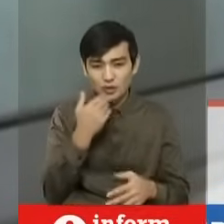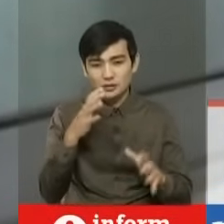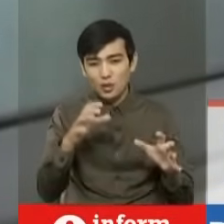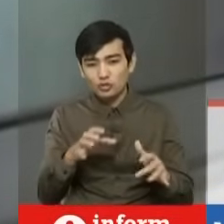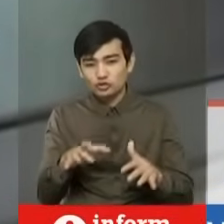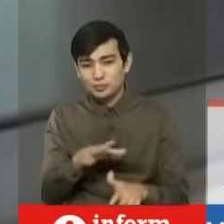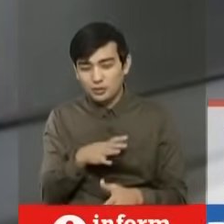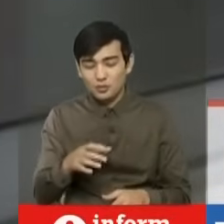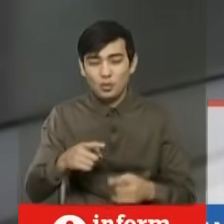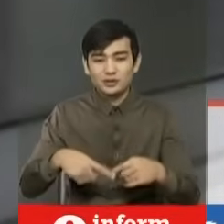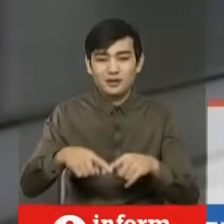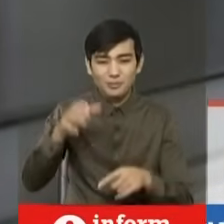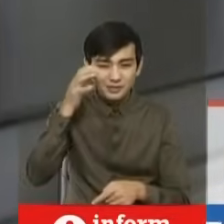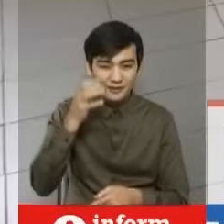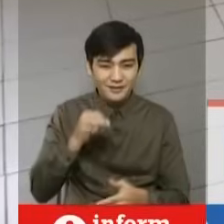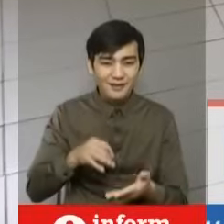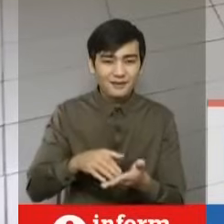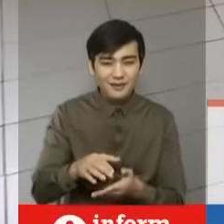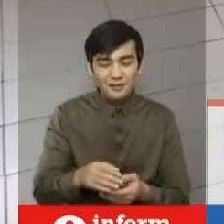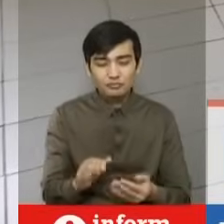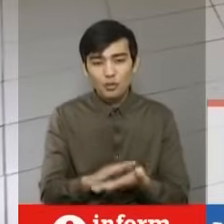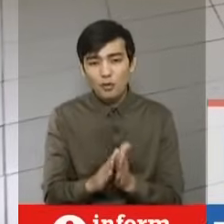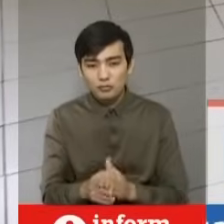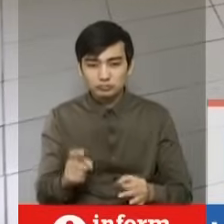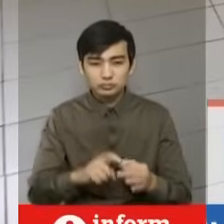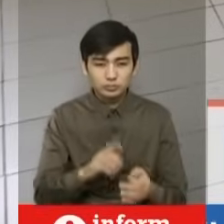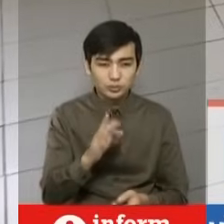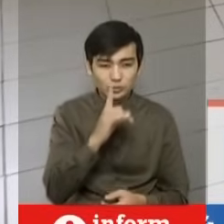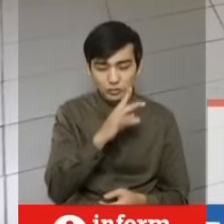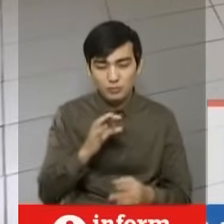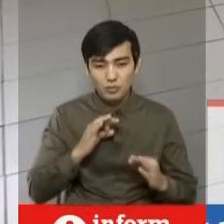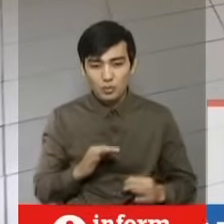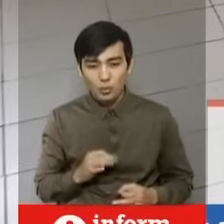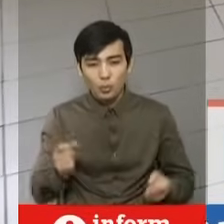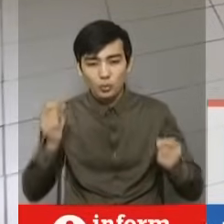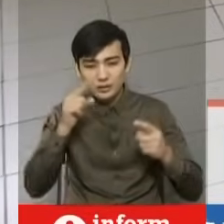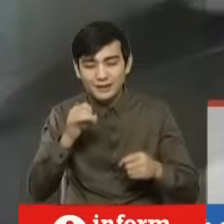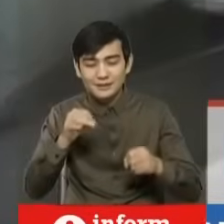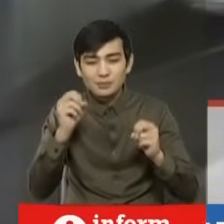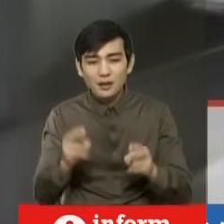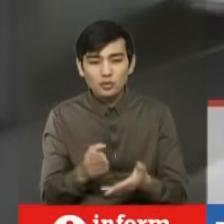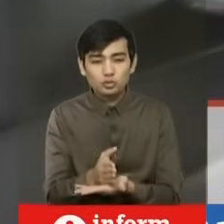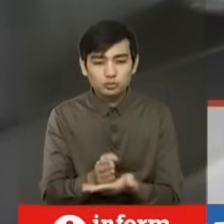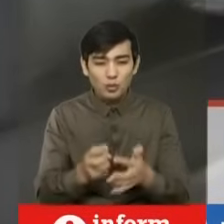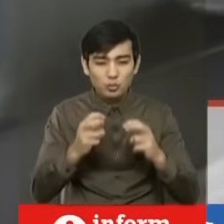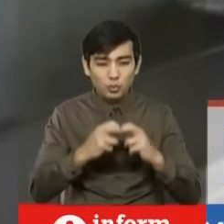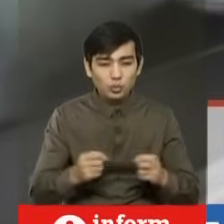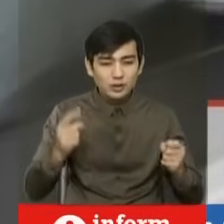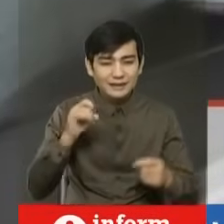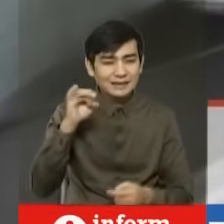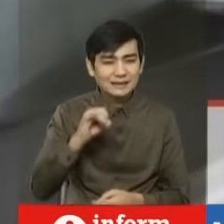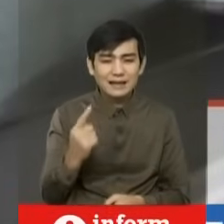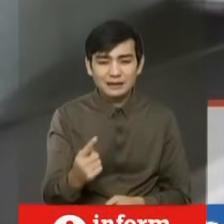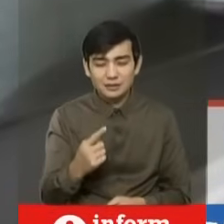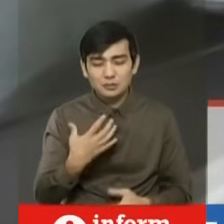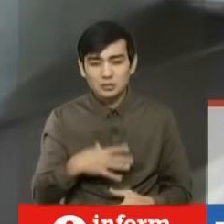решение отдела образования отказать в продлении договоров будет выяснять прокуратура и антикоррупционная служба интересно Одно почему с